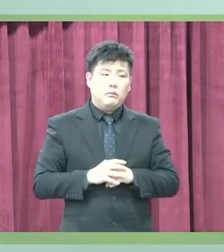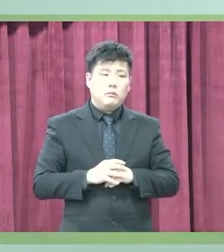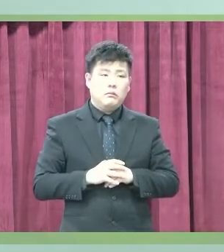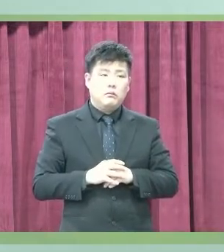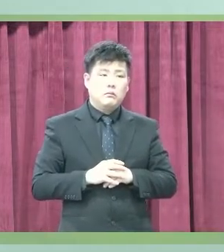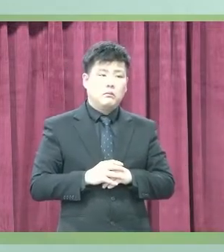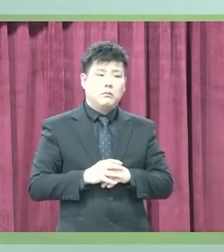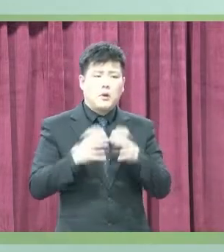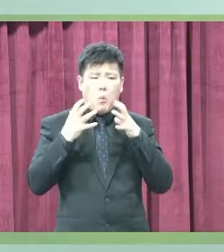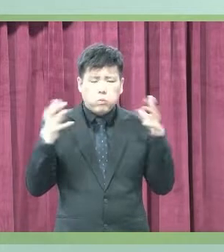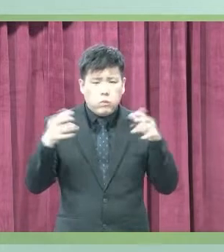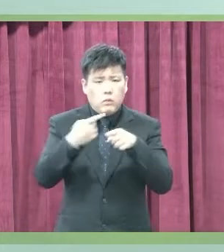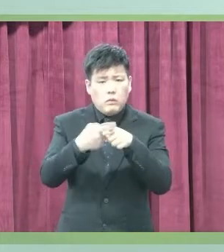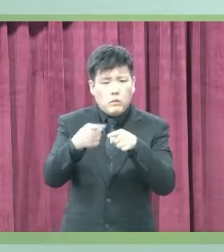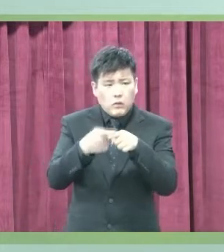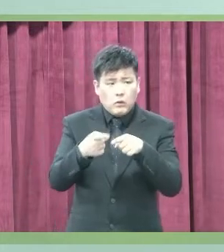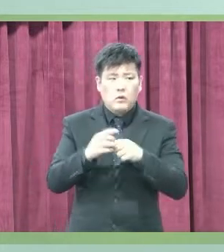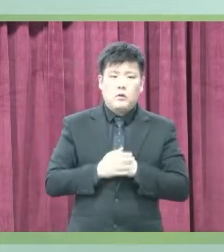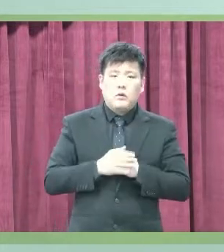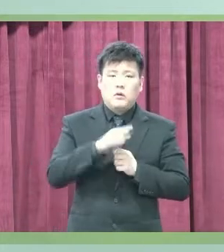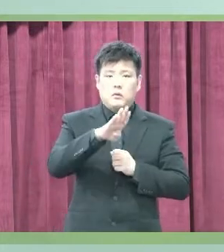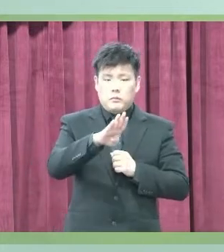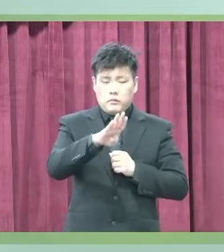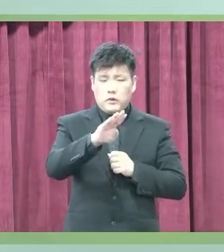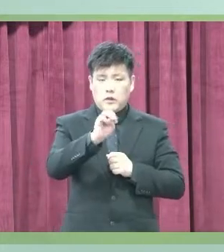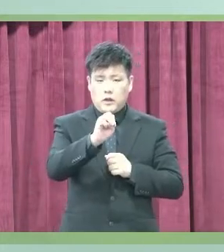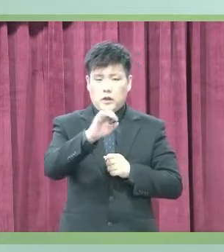비만 평가는 BMI가 30 이상에서